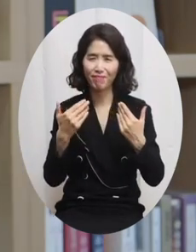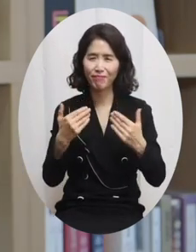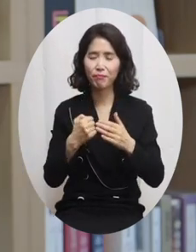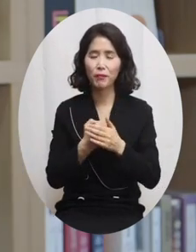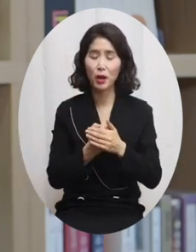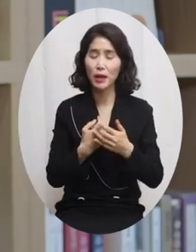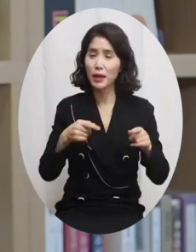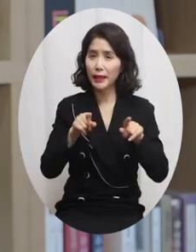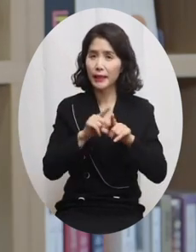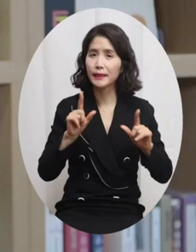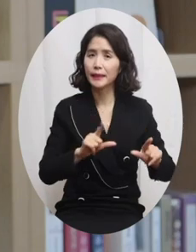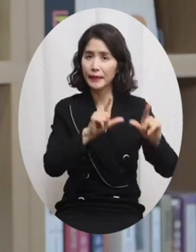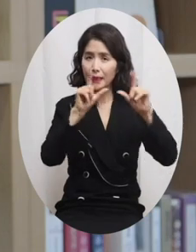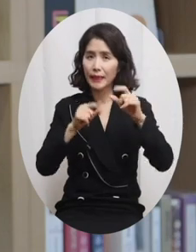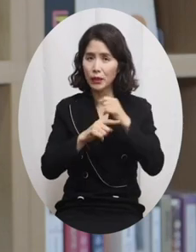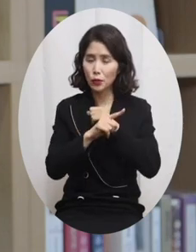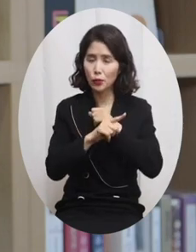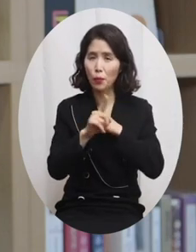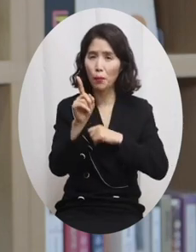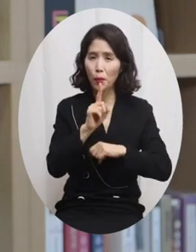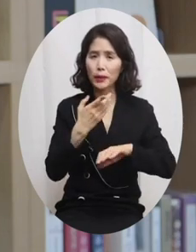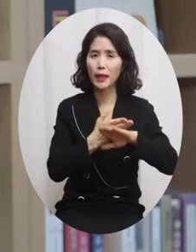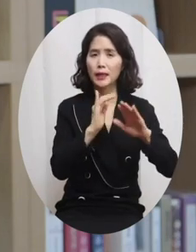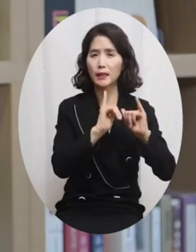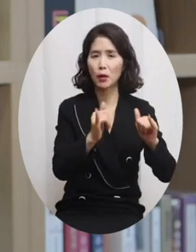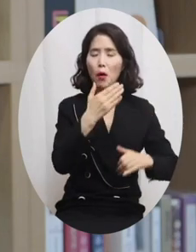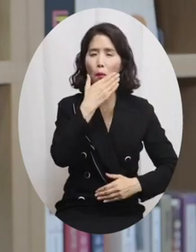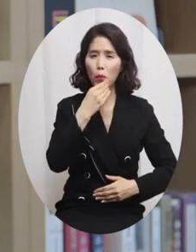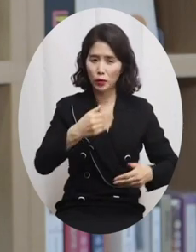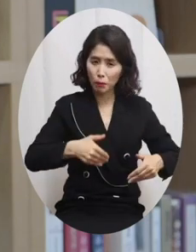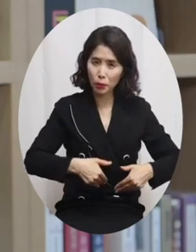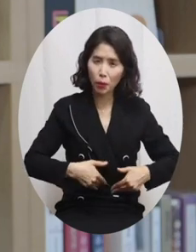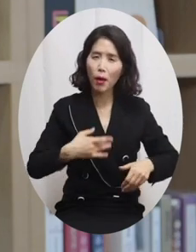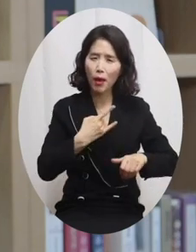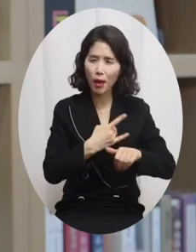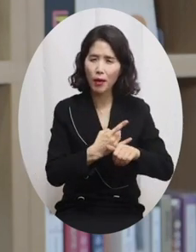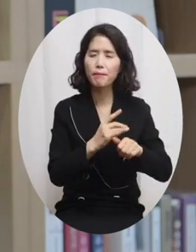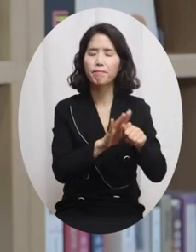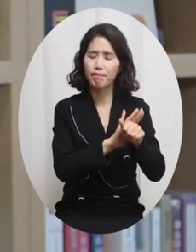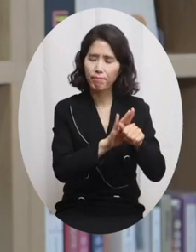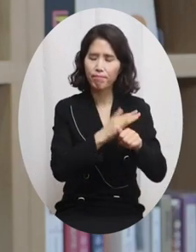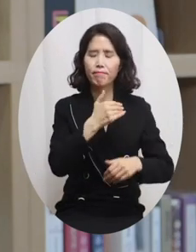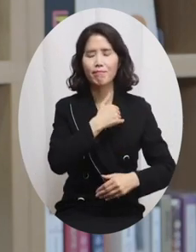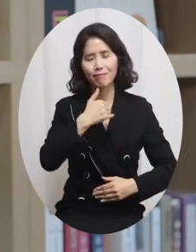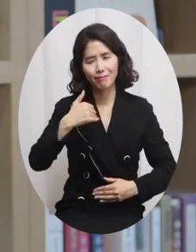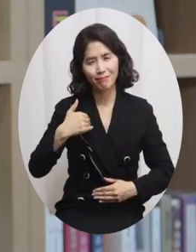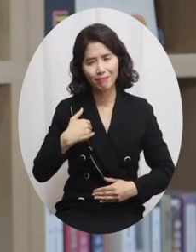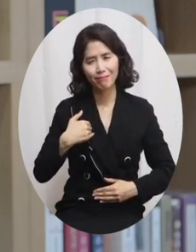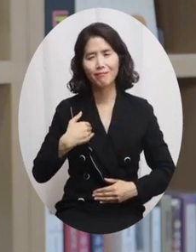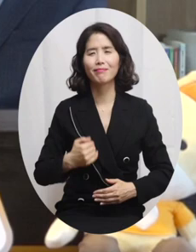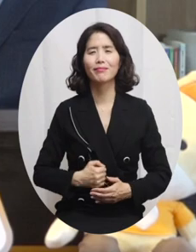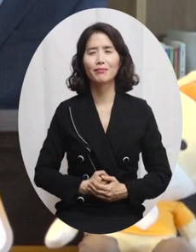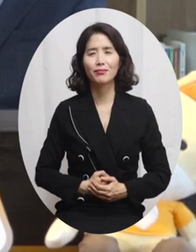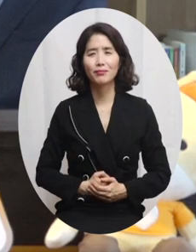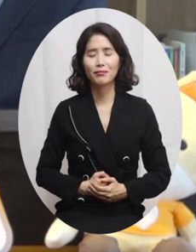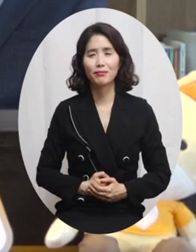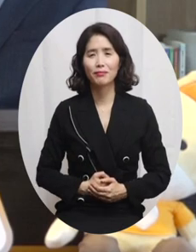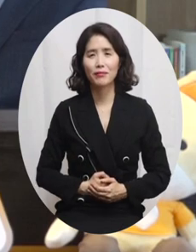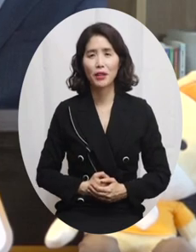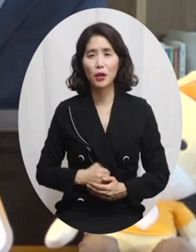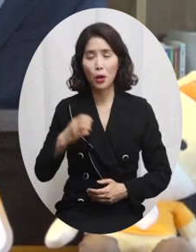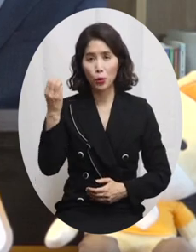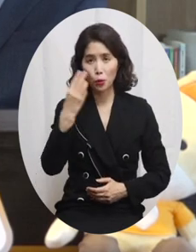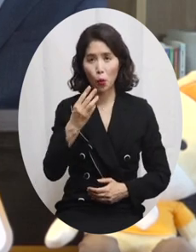그분들이 그 외국인들에게도 그 필요한 복지들은 저희가 그 충분히 하겠다 이런 말씀을 드립니다. 예. 상기